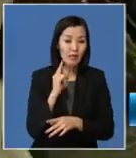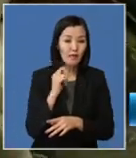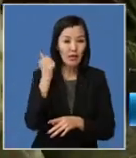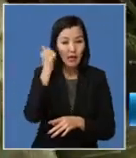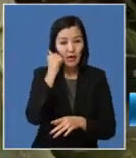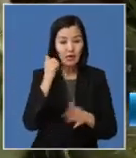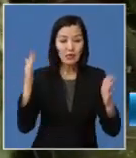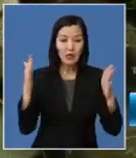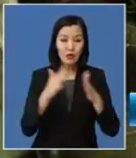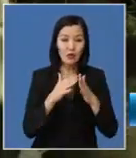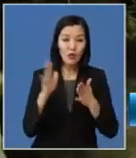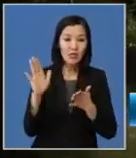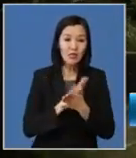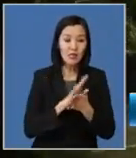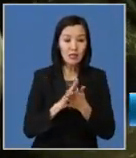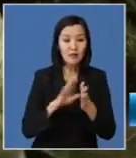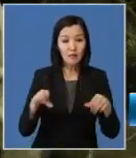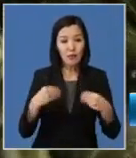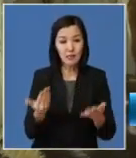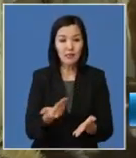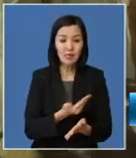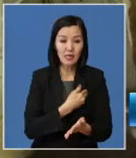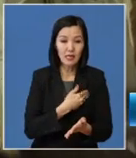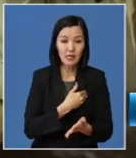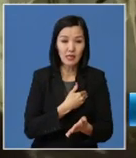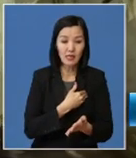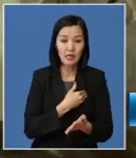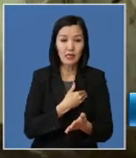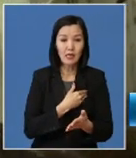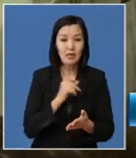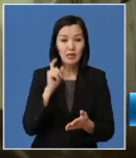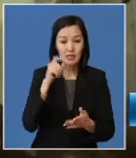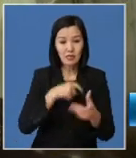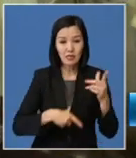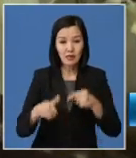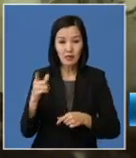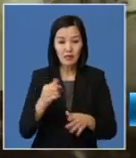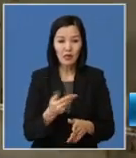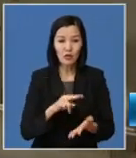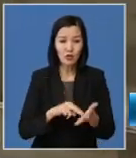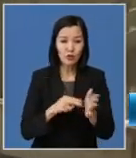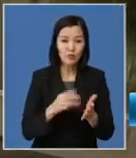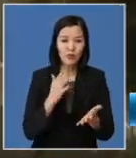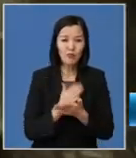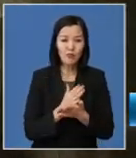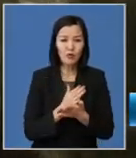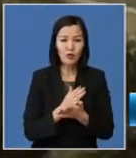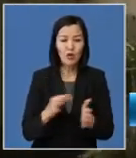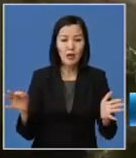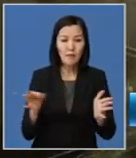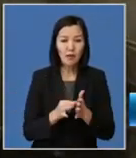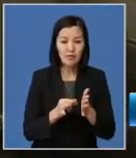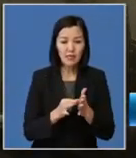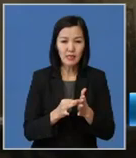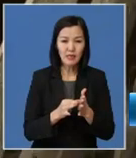беріп, қайырымдылық жасағысы келеді. Одан бөлек ірімшік қайнатып, айран ашыту ісін жолға қоюды жоспарлап отыр. Мақсатына жету